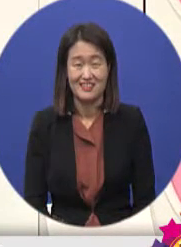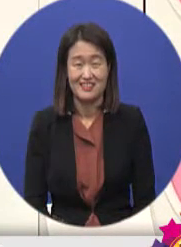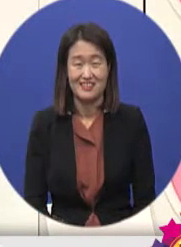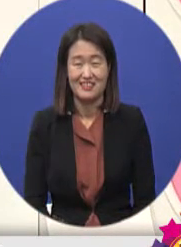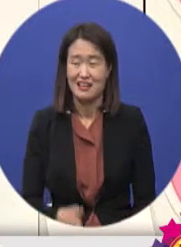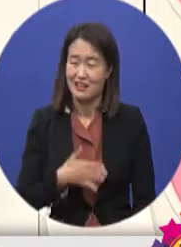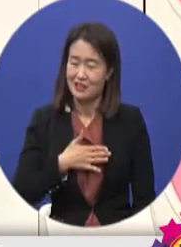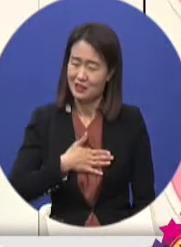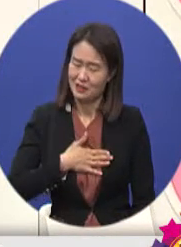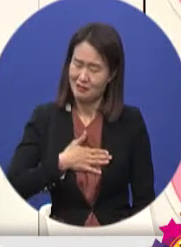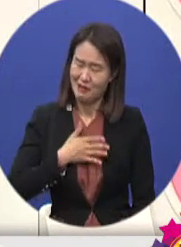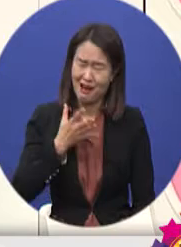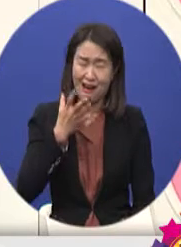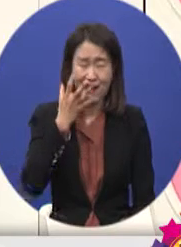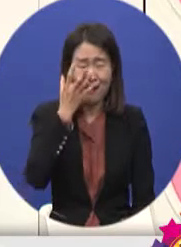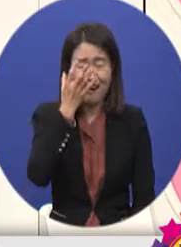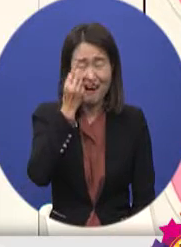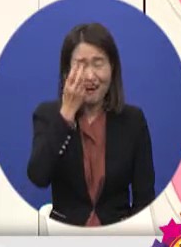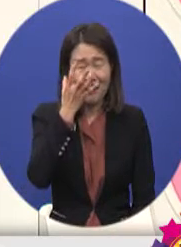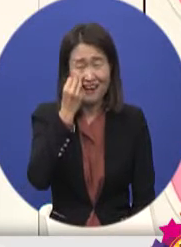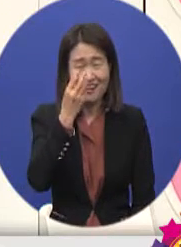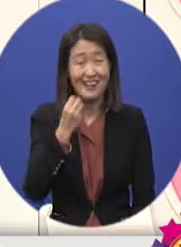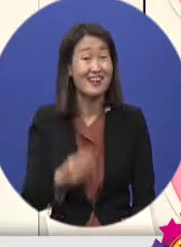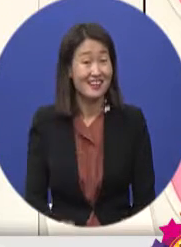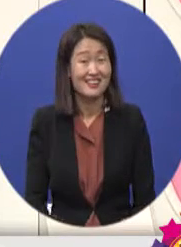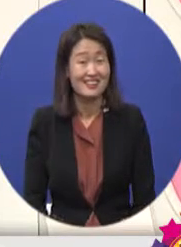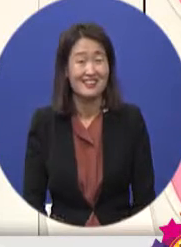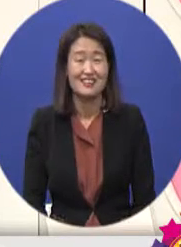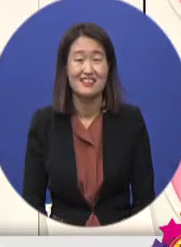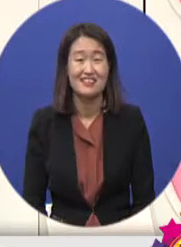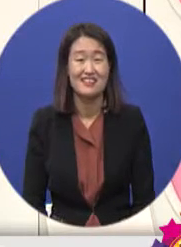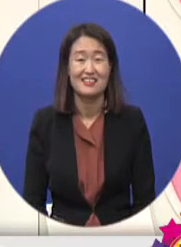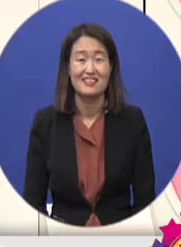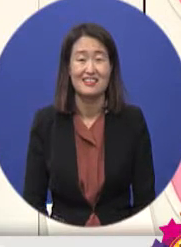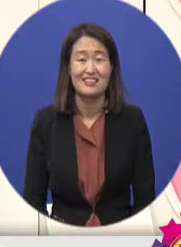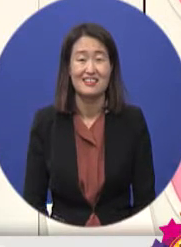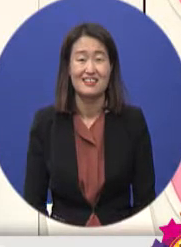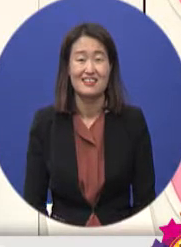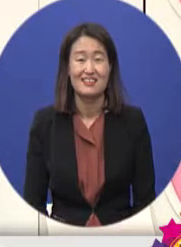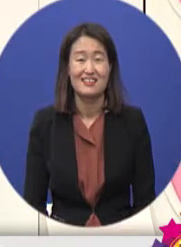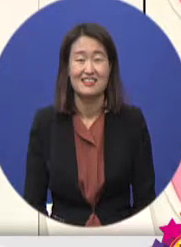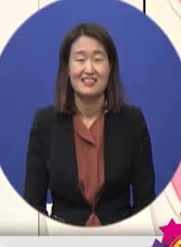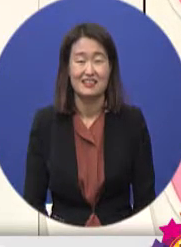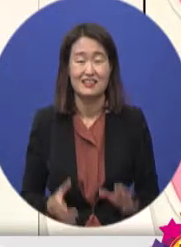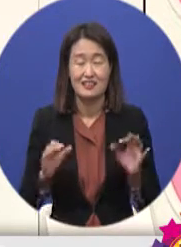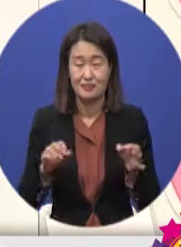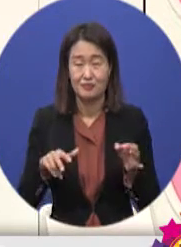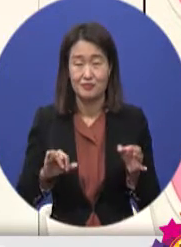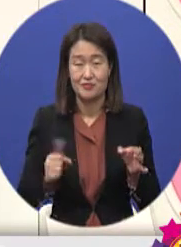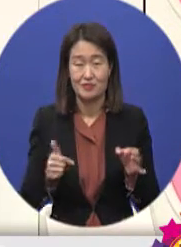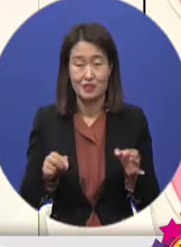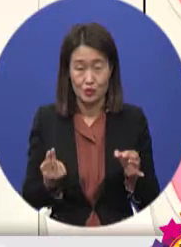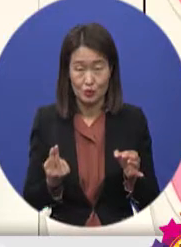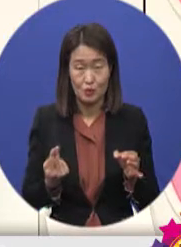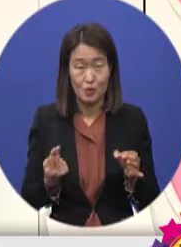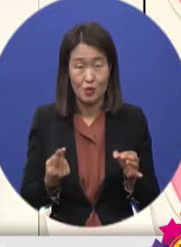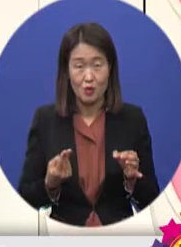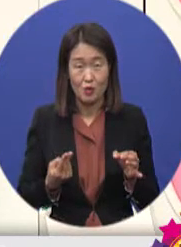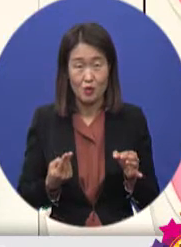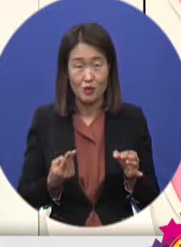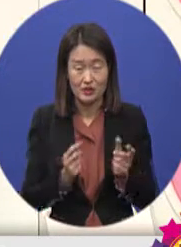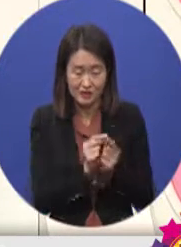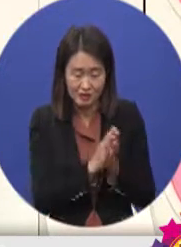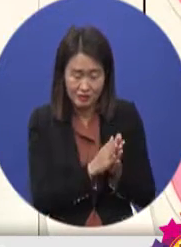그런데 기분이 좀 이상합니다. 그럴 것 같아요. 예예. 그 우리 김진규님 자녀분 얻었을